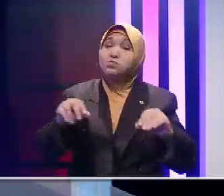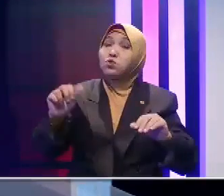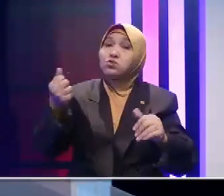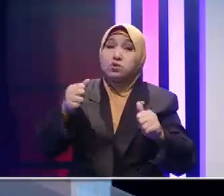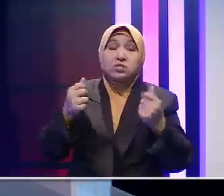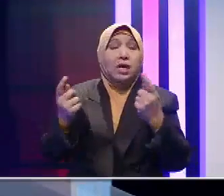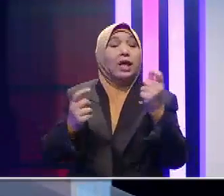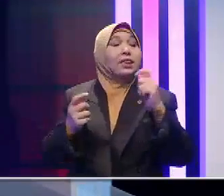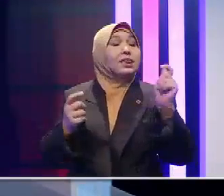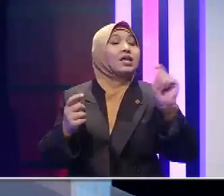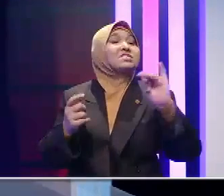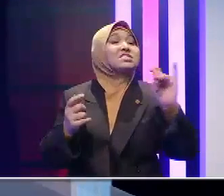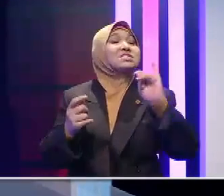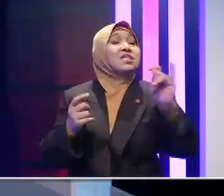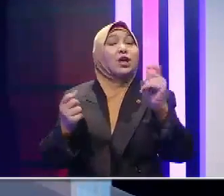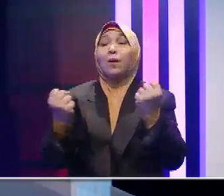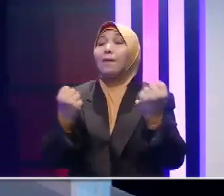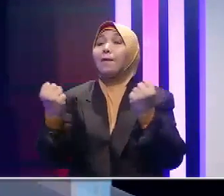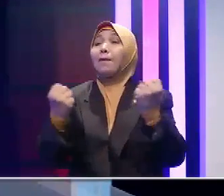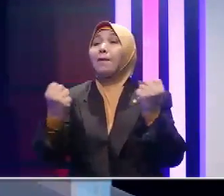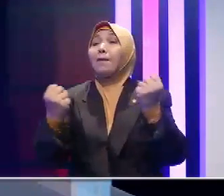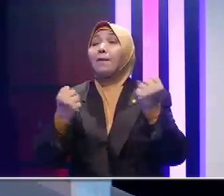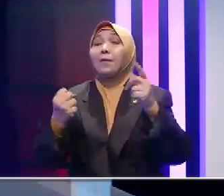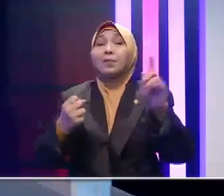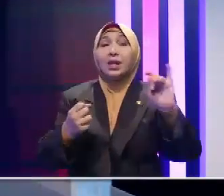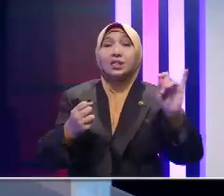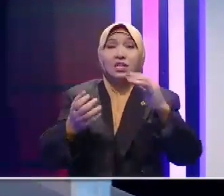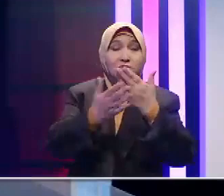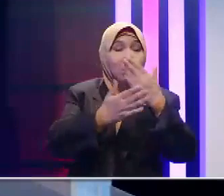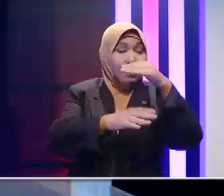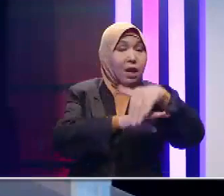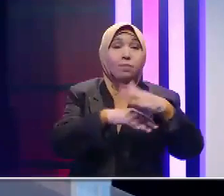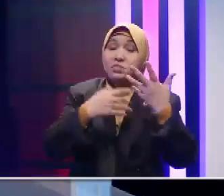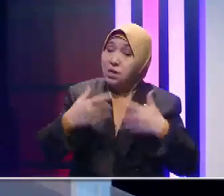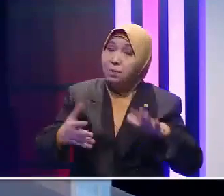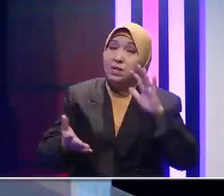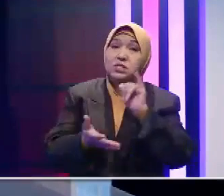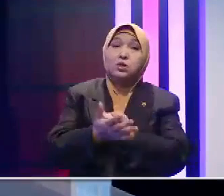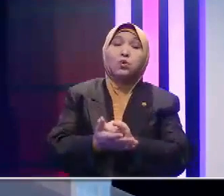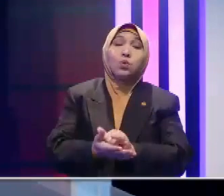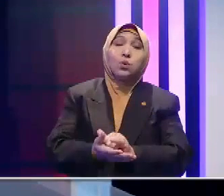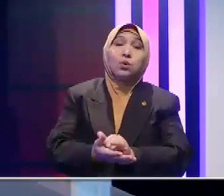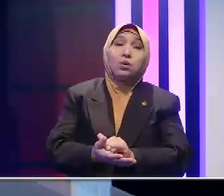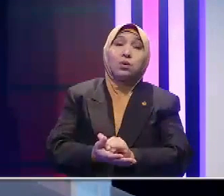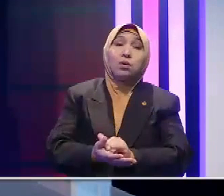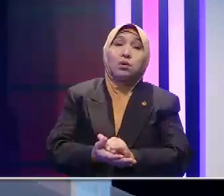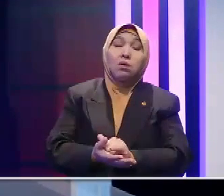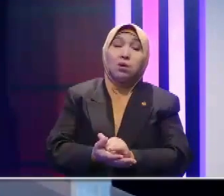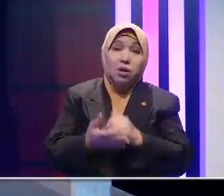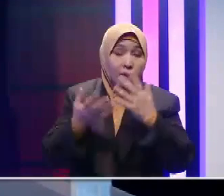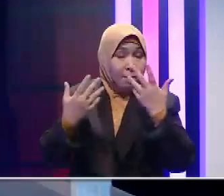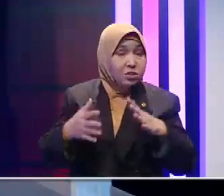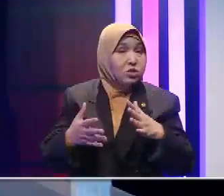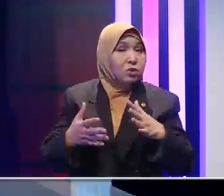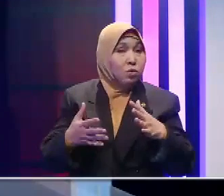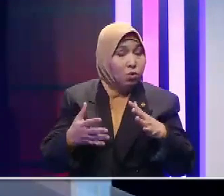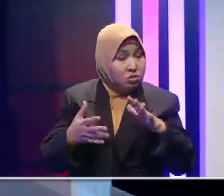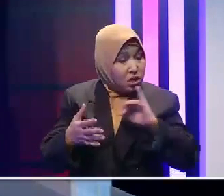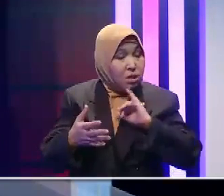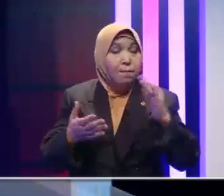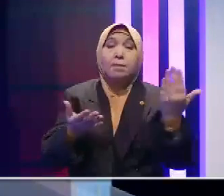teksi. Mandi teksi dan sebagainya semalam malam. Dan selepas itu, saya ada konflik. Lepas tu saya faham, baru